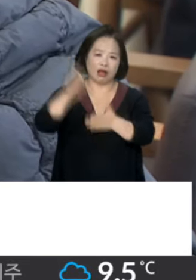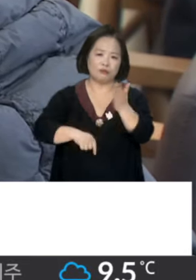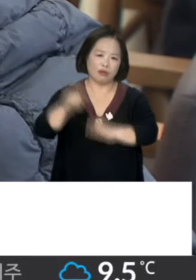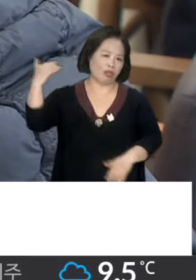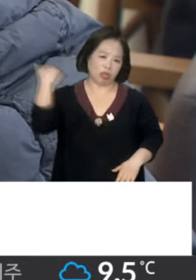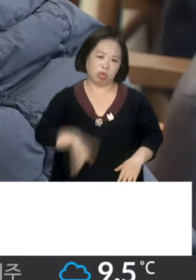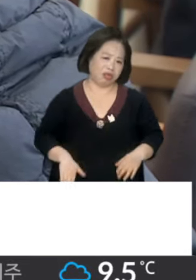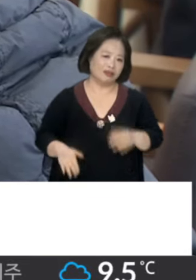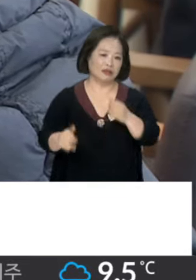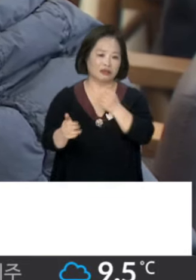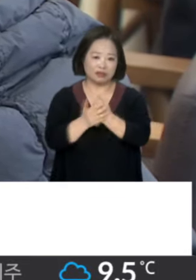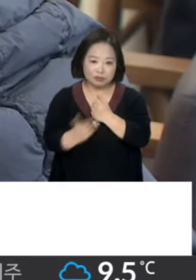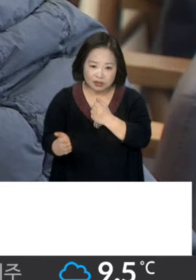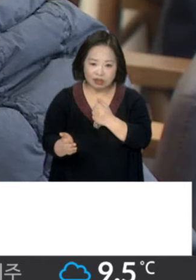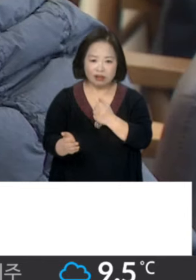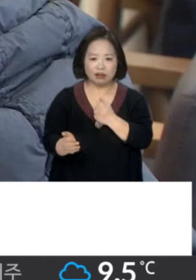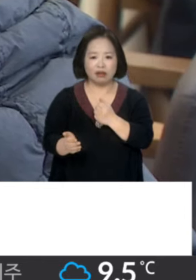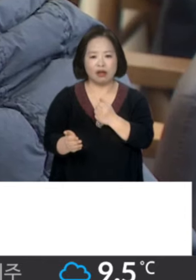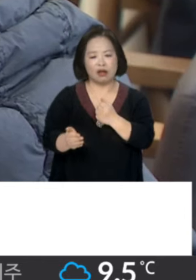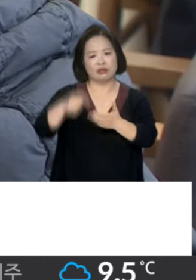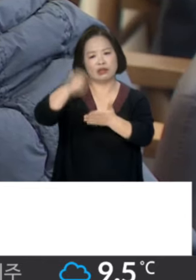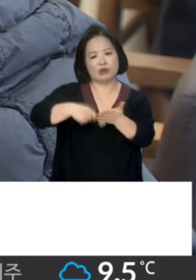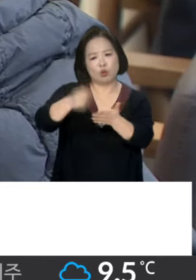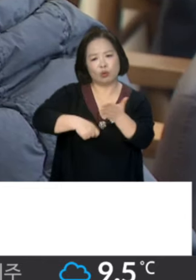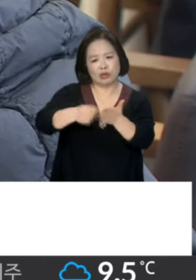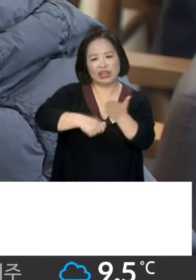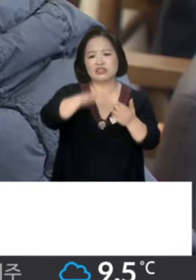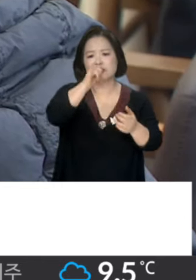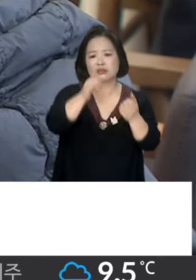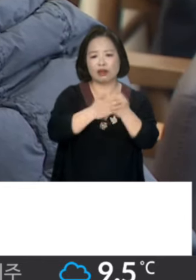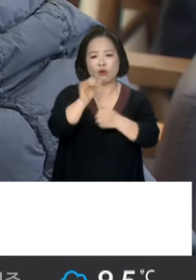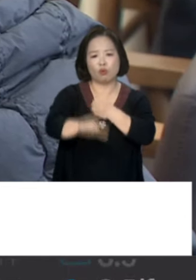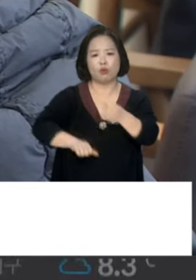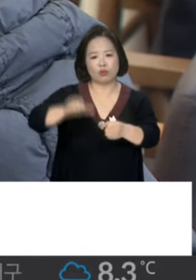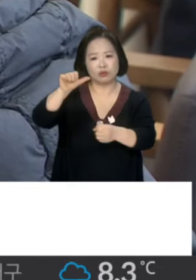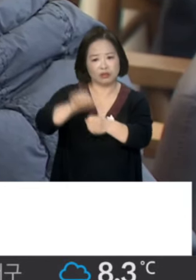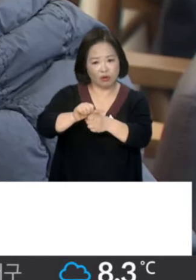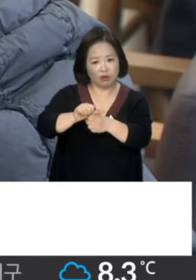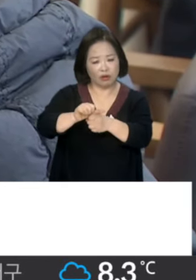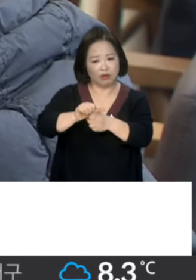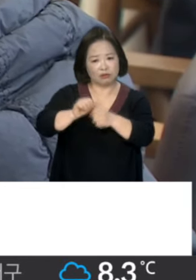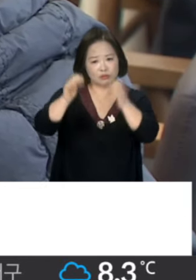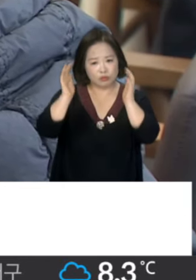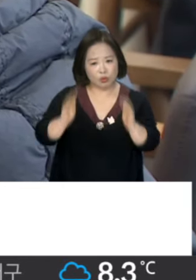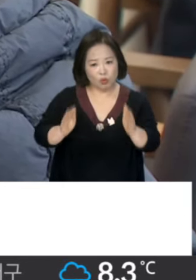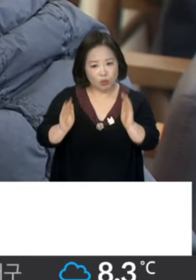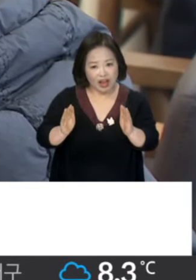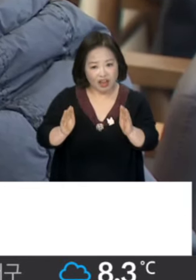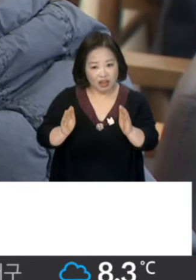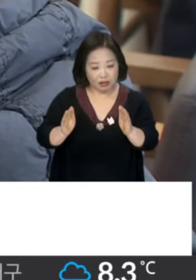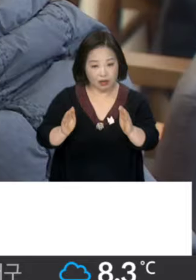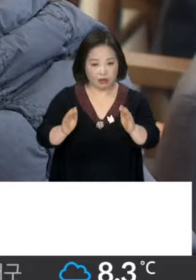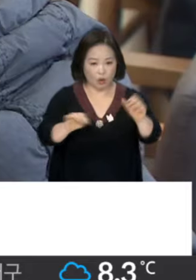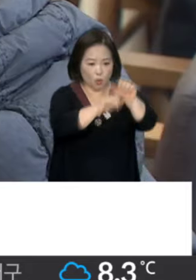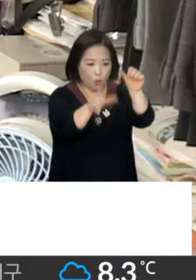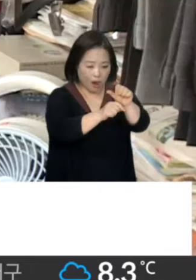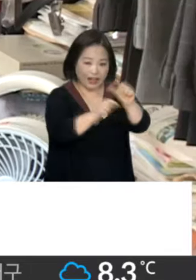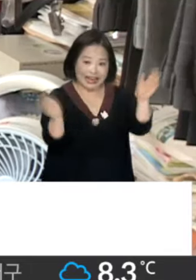막막하고 기록이 5년 동안 남으니까 아무것도 할 수 없었는데 5월 말까지 해결을 하면 신용카드도 만들 수